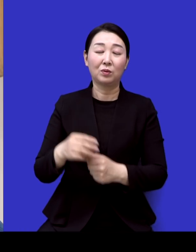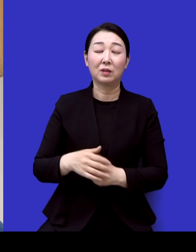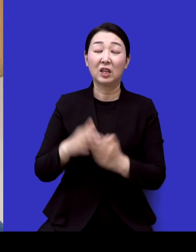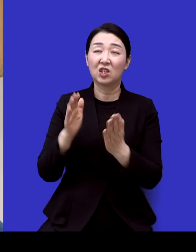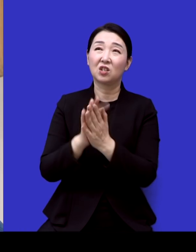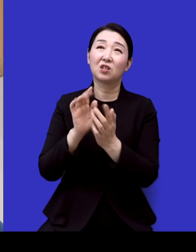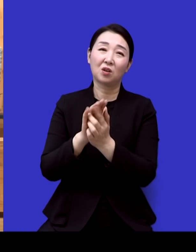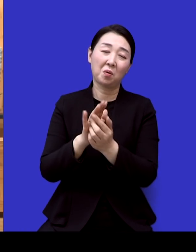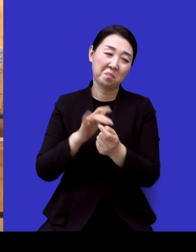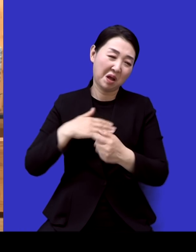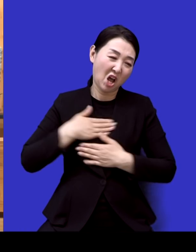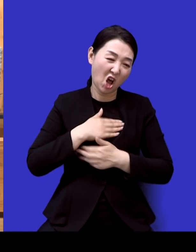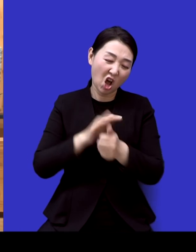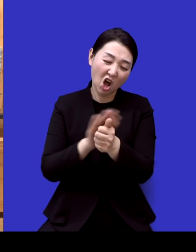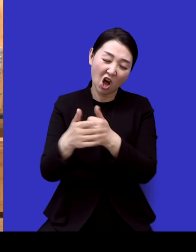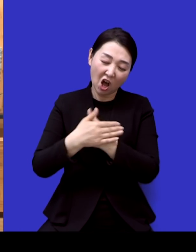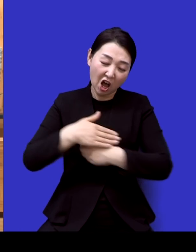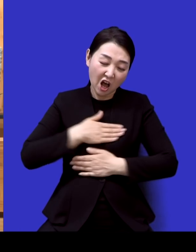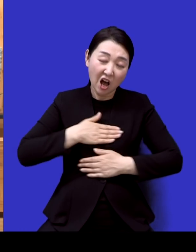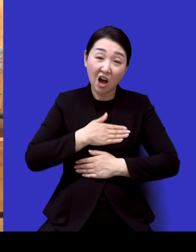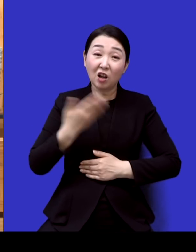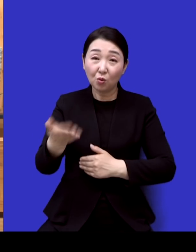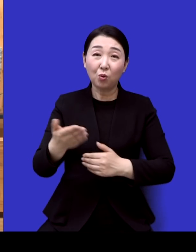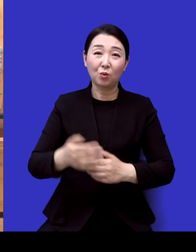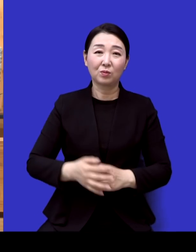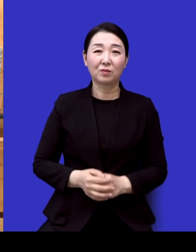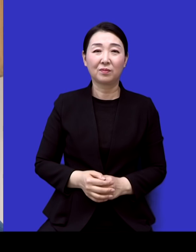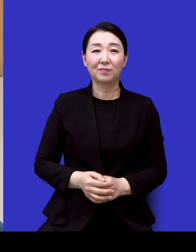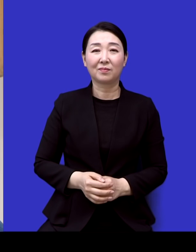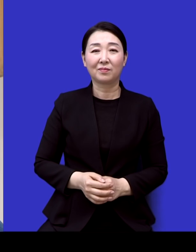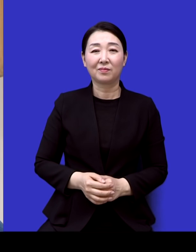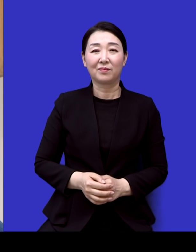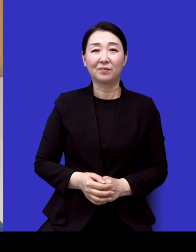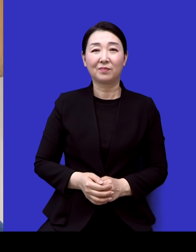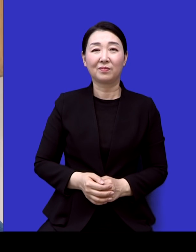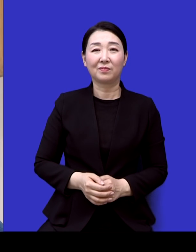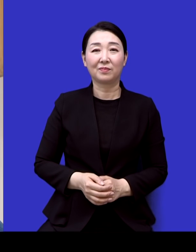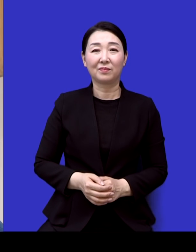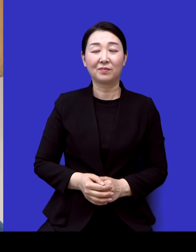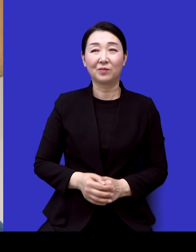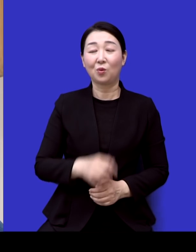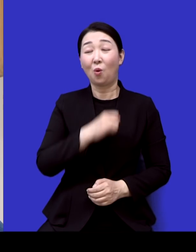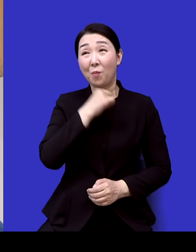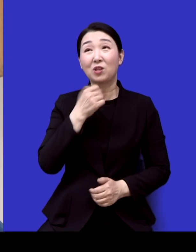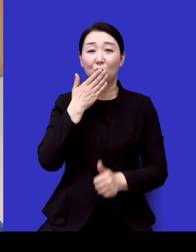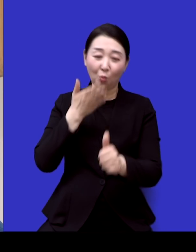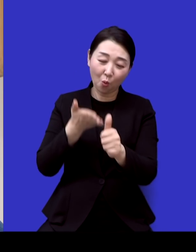손수 씻기시는 거예요. 손수 씻기시고 이제 뭐 맛있는 것도